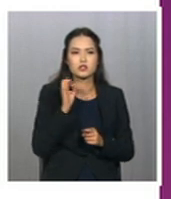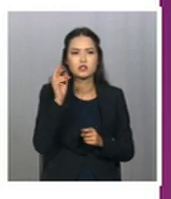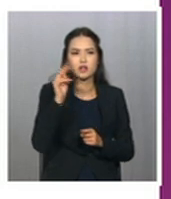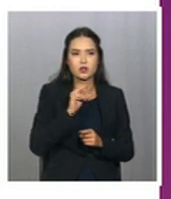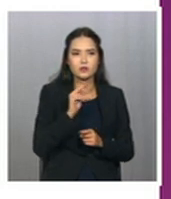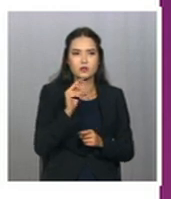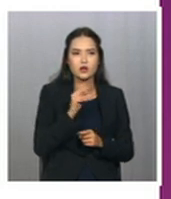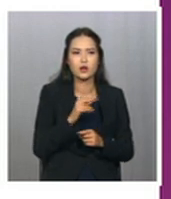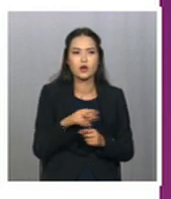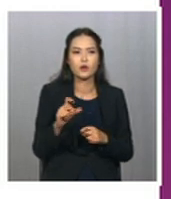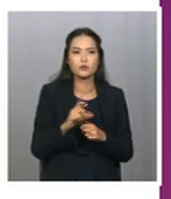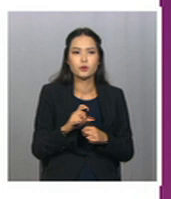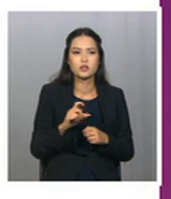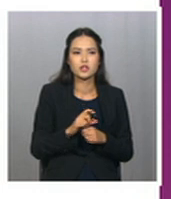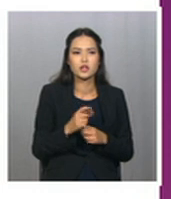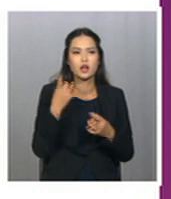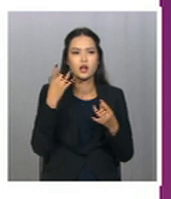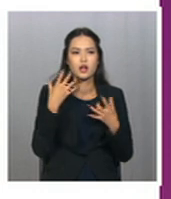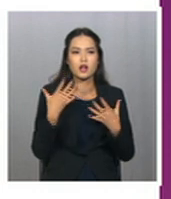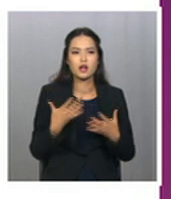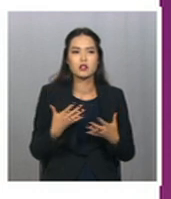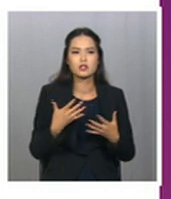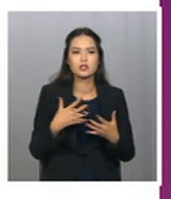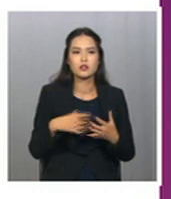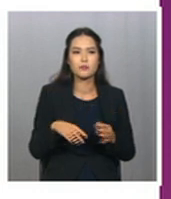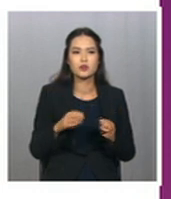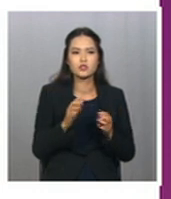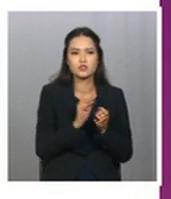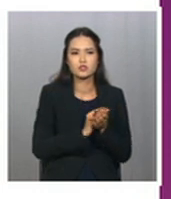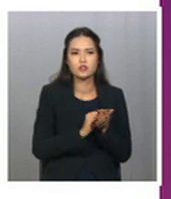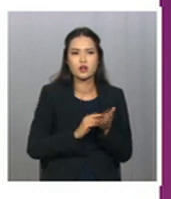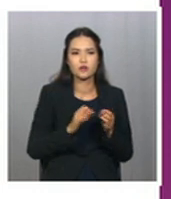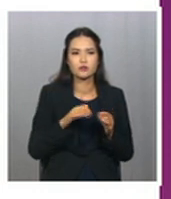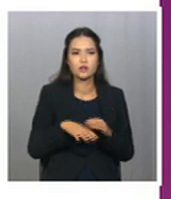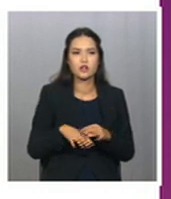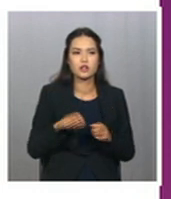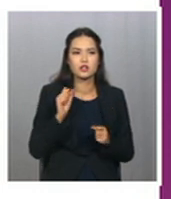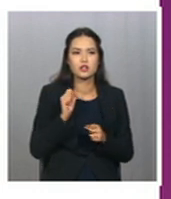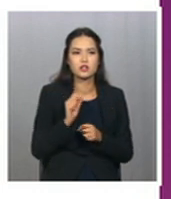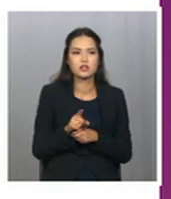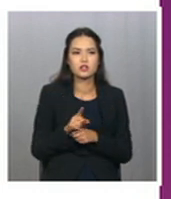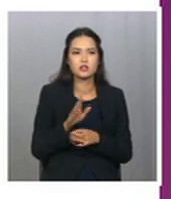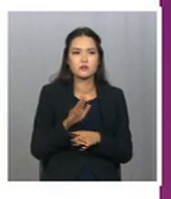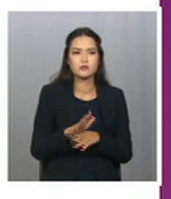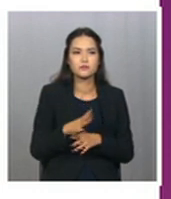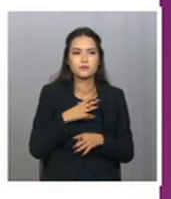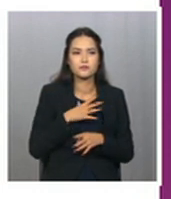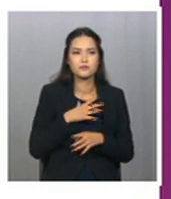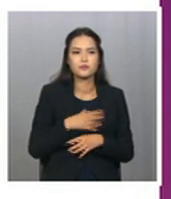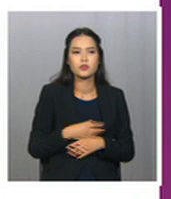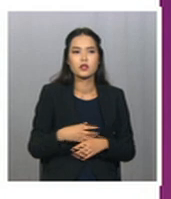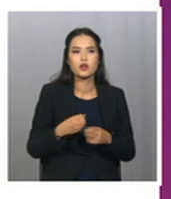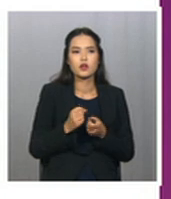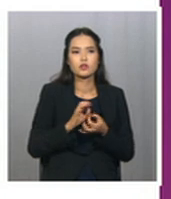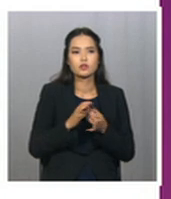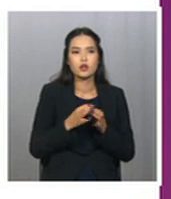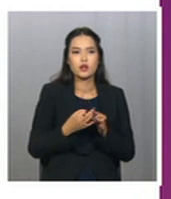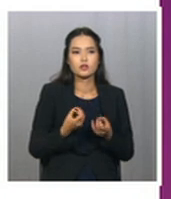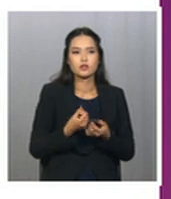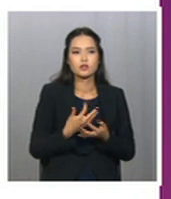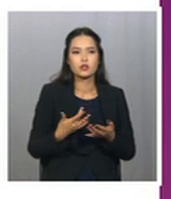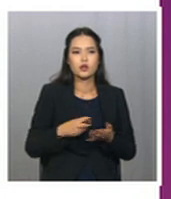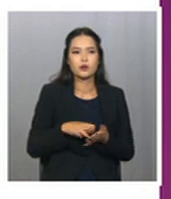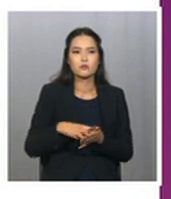даярлауды, сөздіктер мен анықтамалықтар шығаруды талап етті. Тұрақты түрде